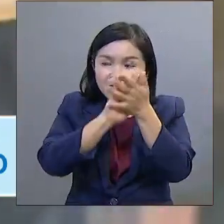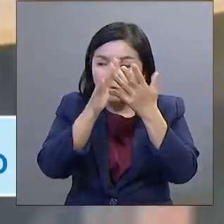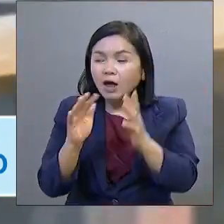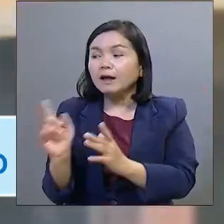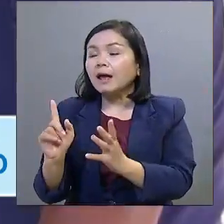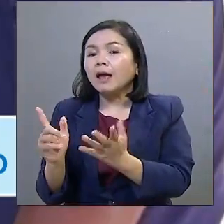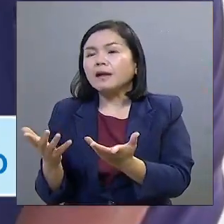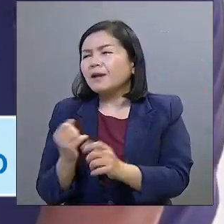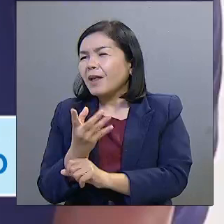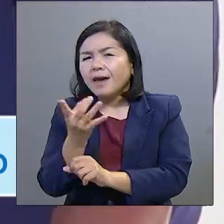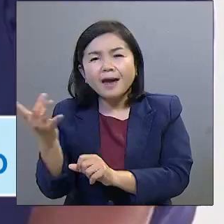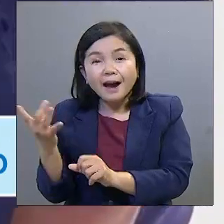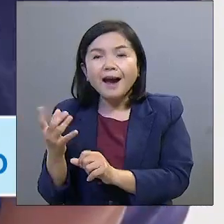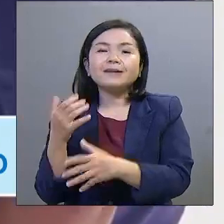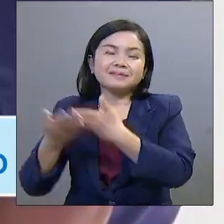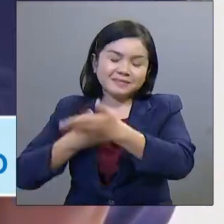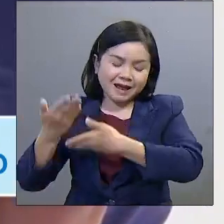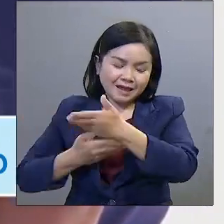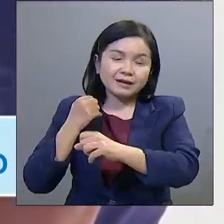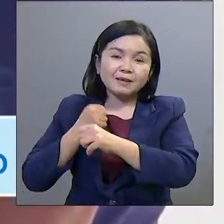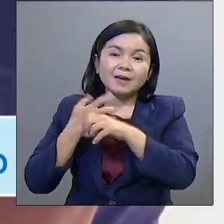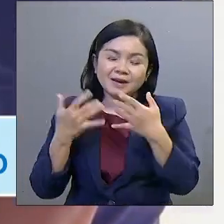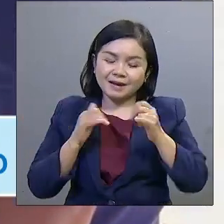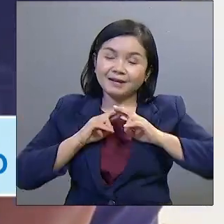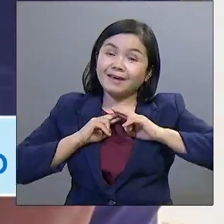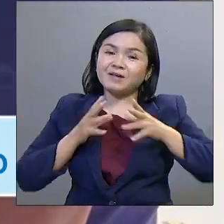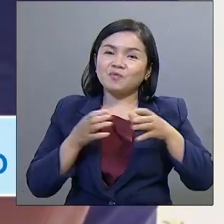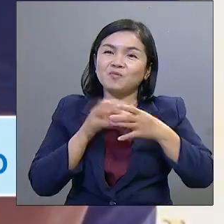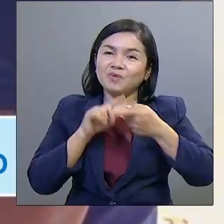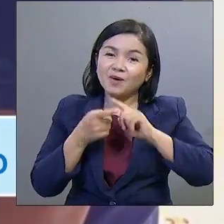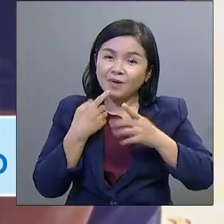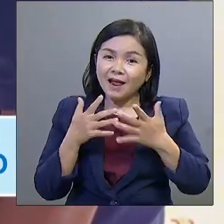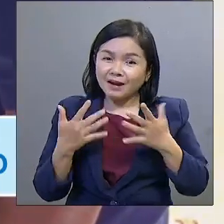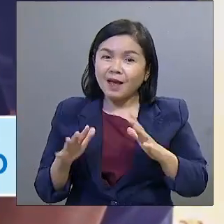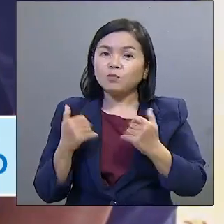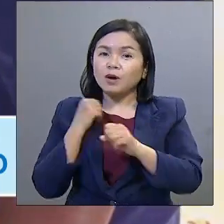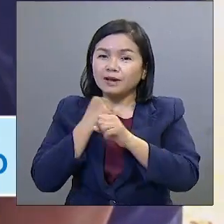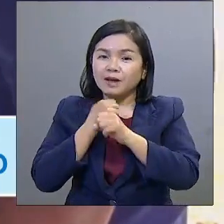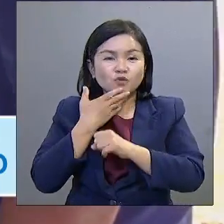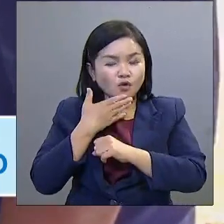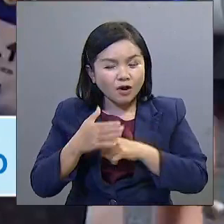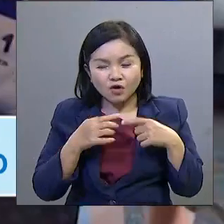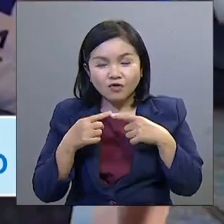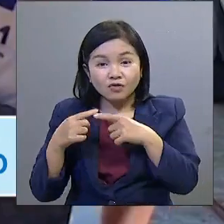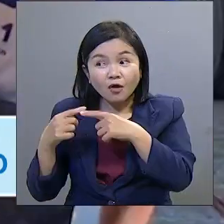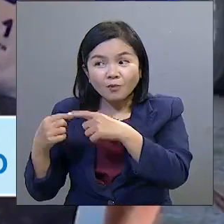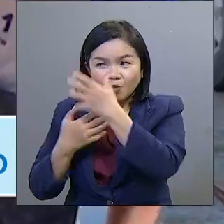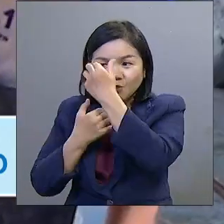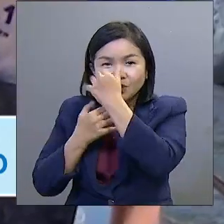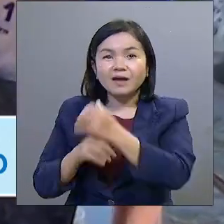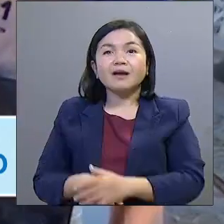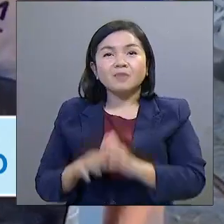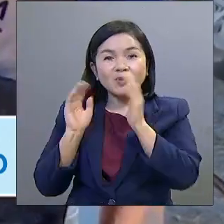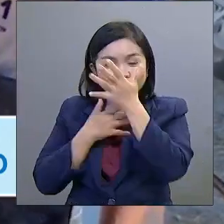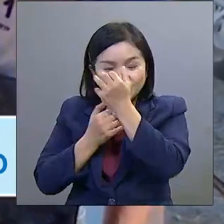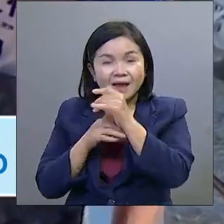ได้ทำอะไรดีนะทำว่าวจุฬาละกันตอนแรกทำเล่นเองก่อนกับกลุ่มเพื่อนๆแต่พอทำว่าวมาเรื่อยๆนะครับก็เริ่มมีคนสนใจไม่ใช่ม